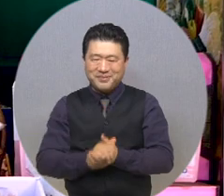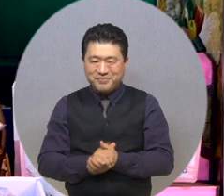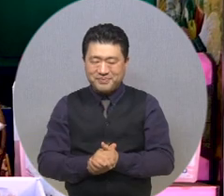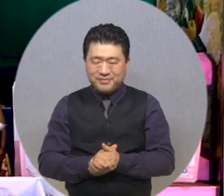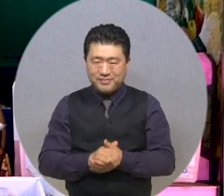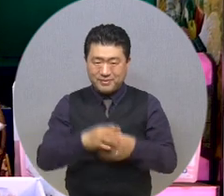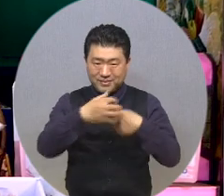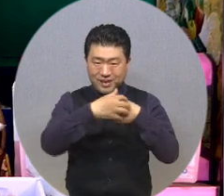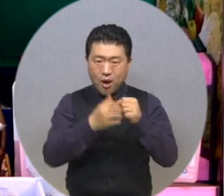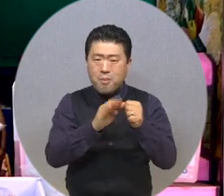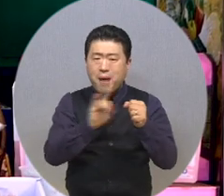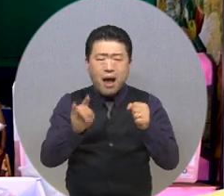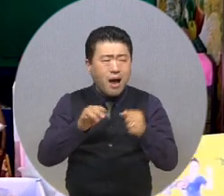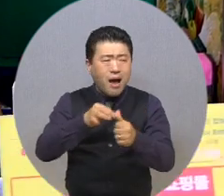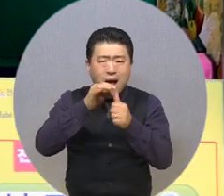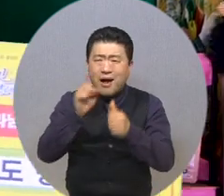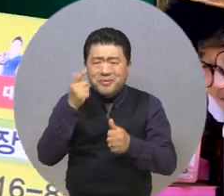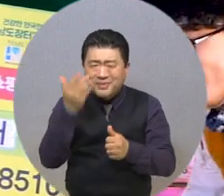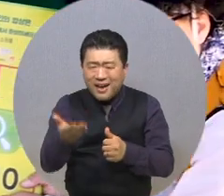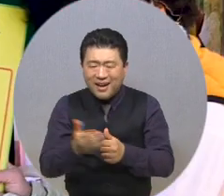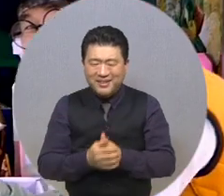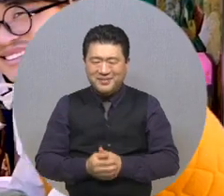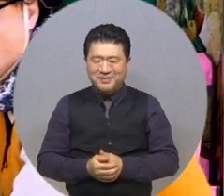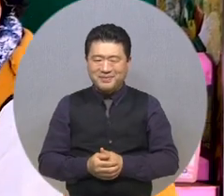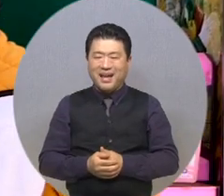돌배는 똘배야, 어디서 구해야 돼?